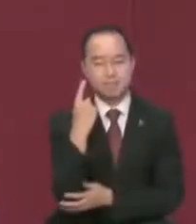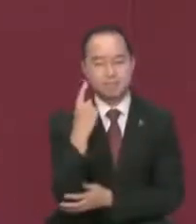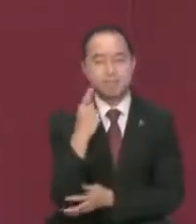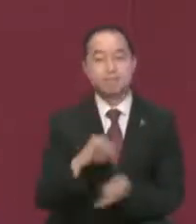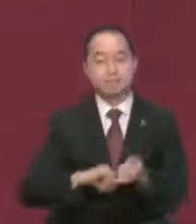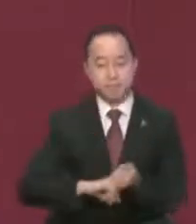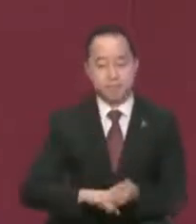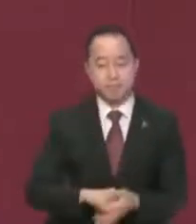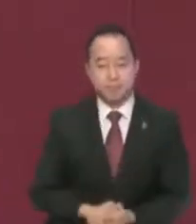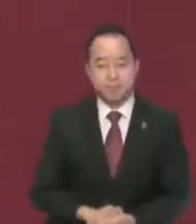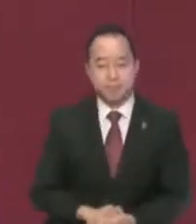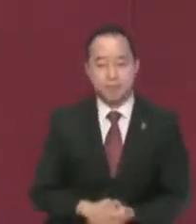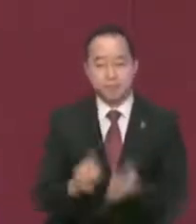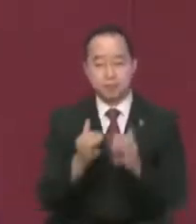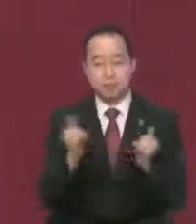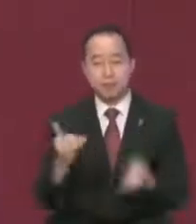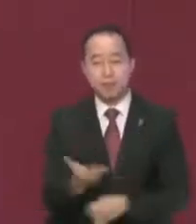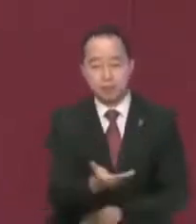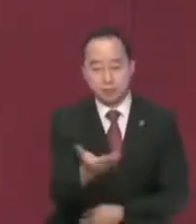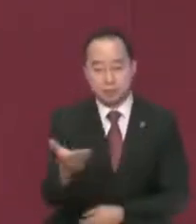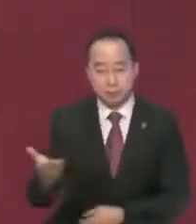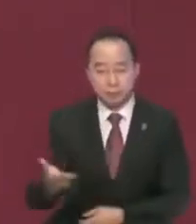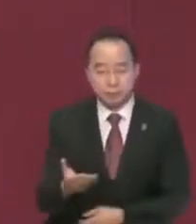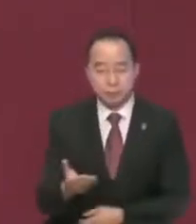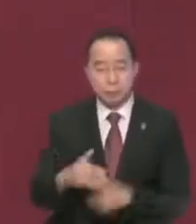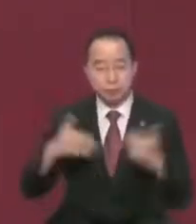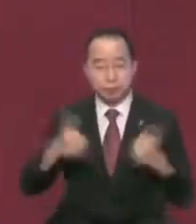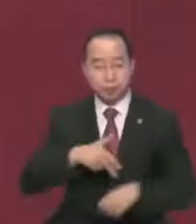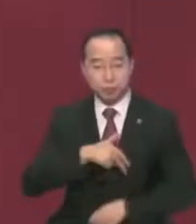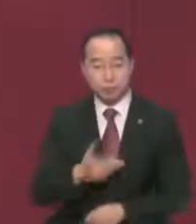존경하는 국민 여러분, 의원님 여러분,